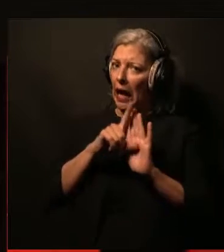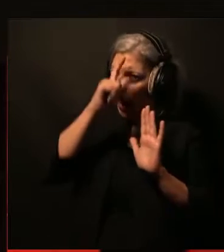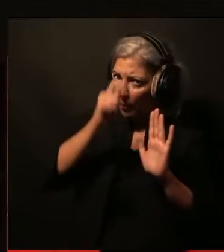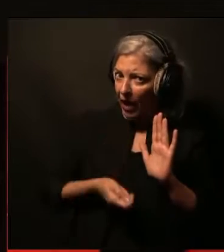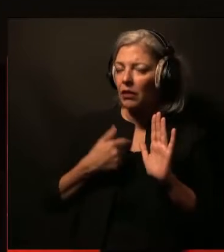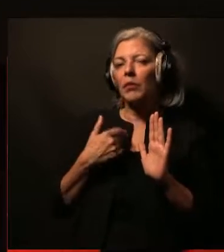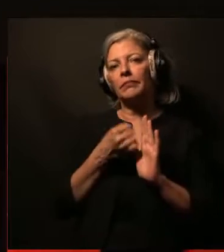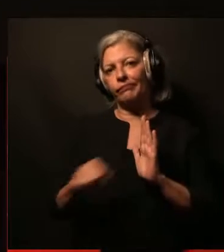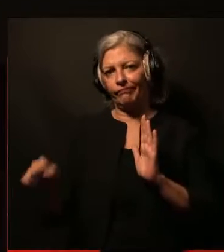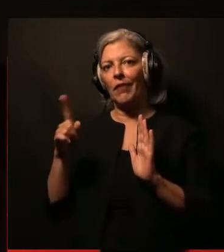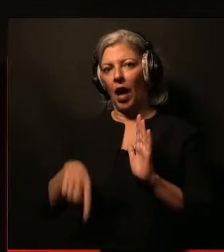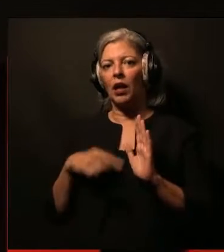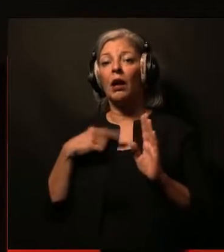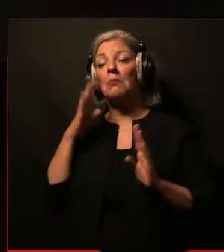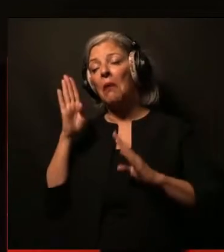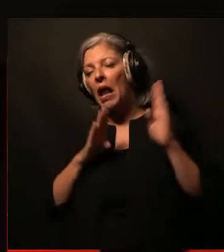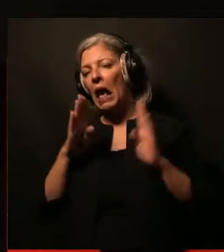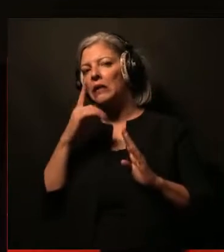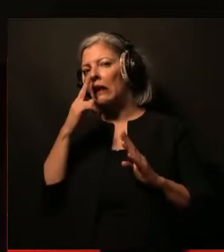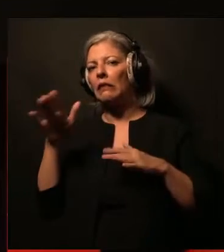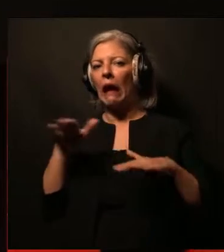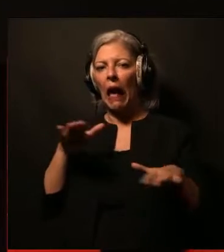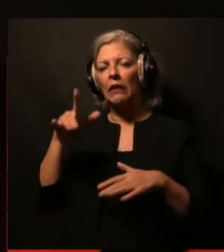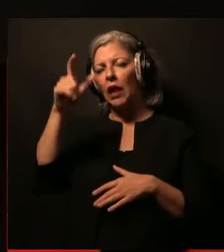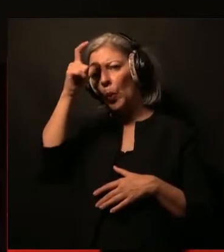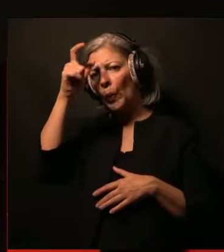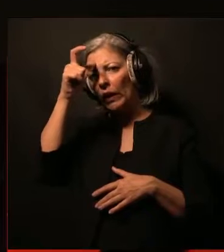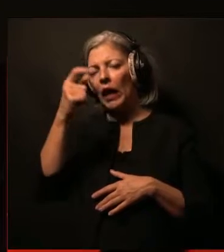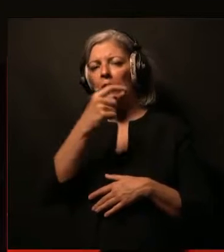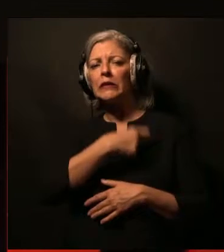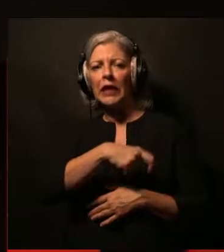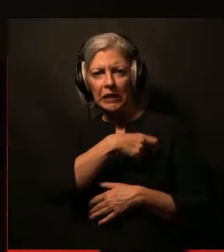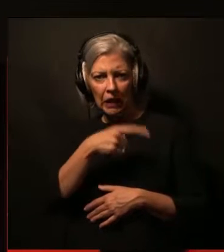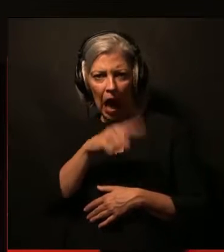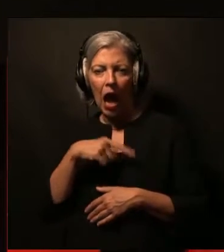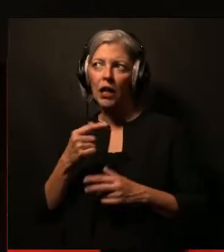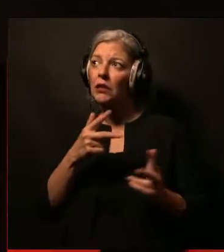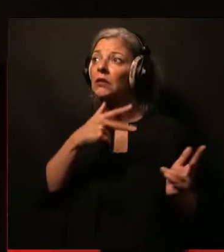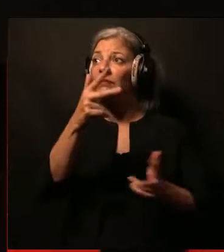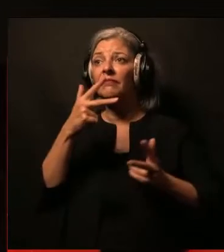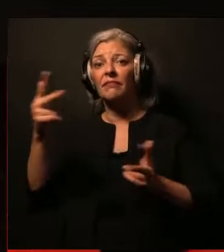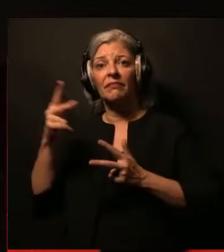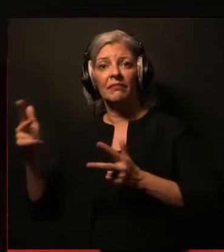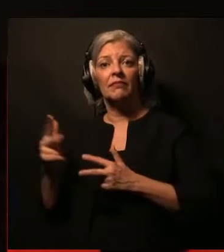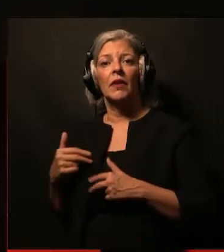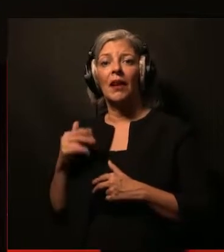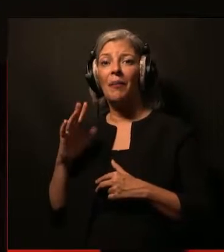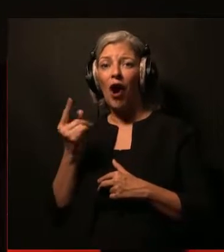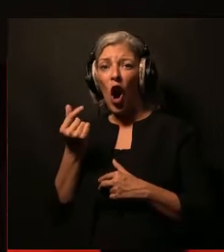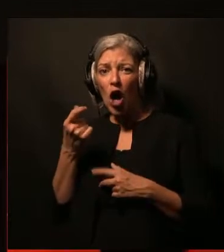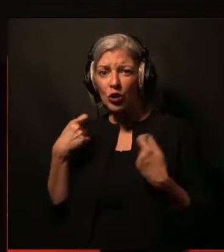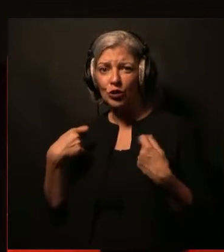dalla Malesia alla Thailandia all Turchia fino alla Svizzera con un importante costo